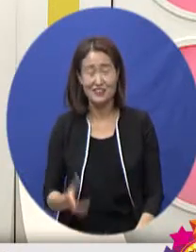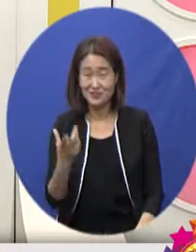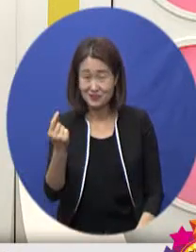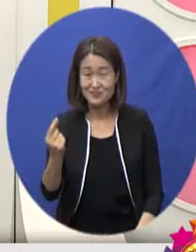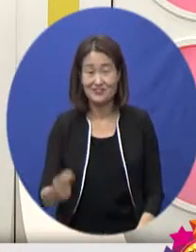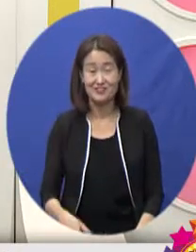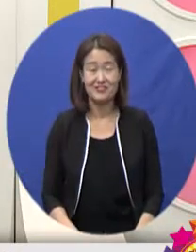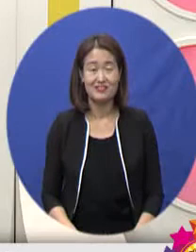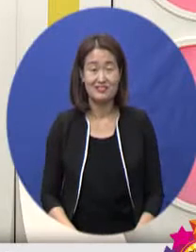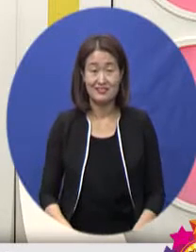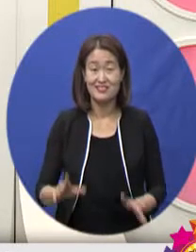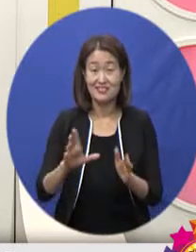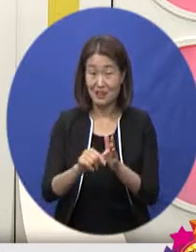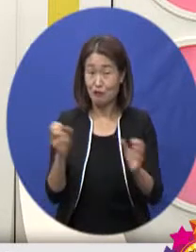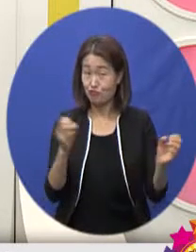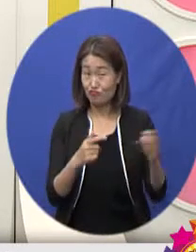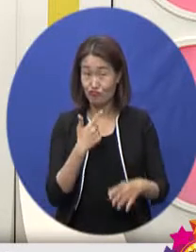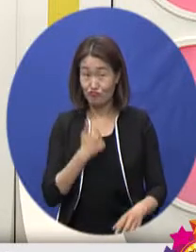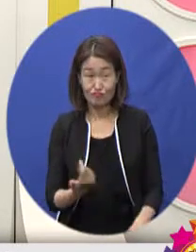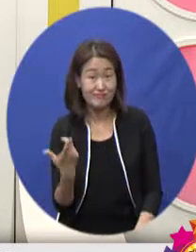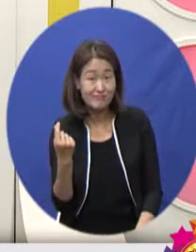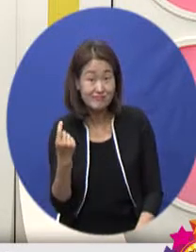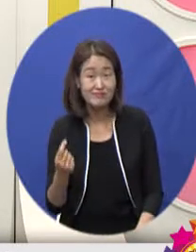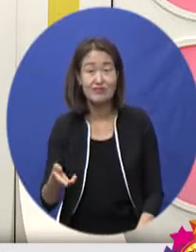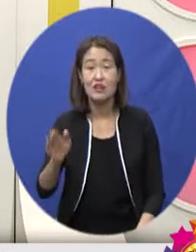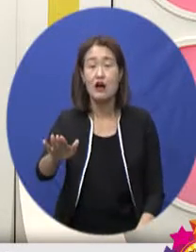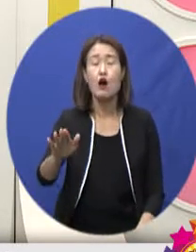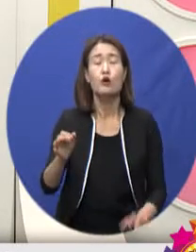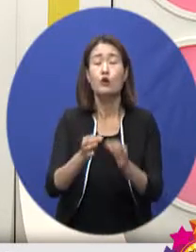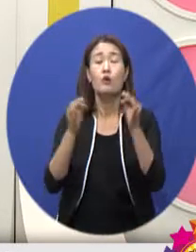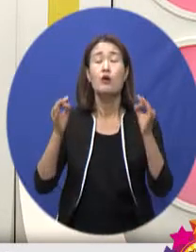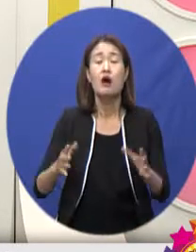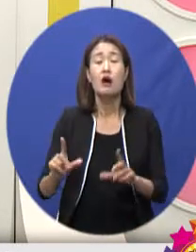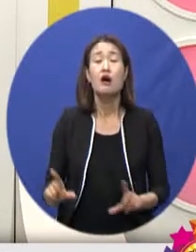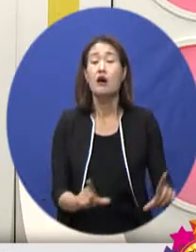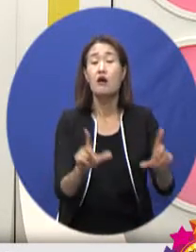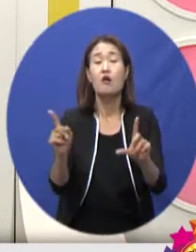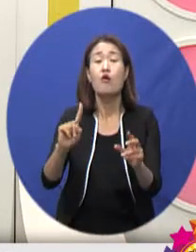그때 네. 했었죠. 그렇죠. 아버님 어떻게 지내셨어요?